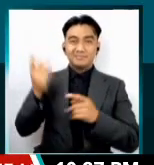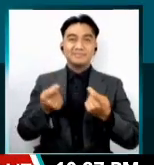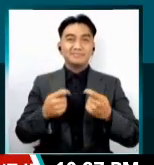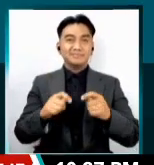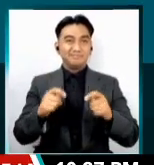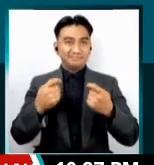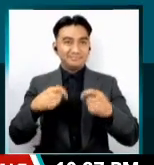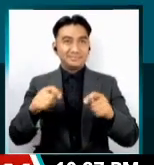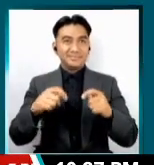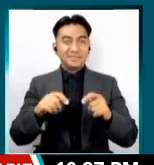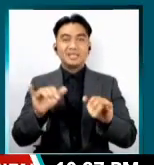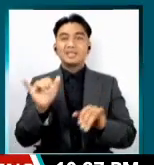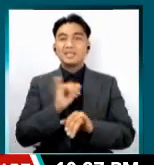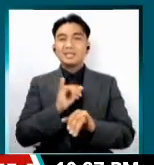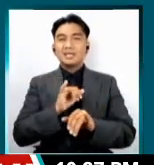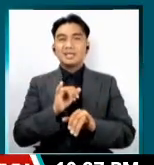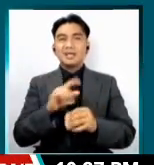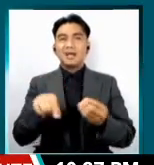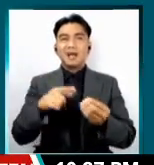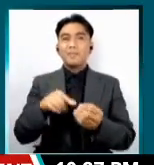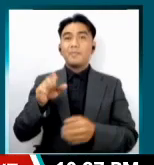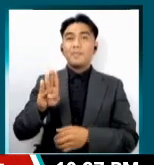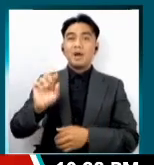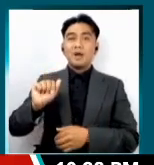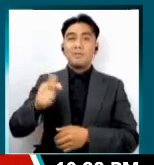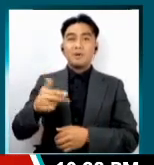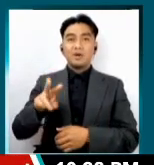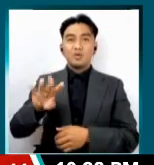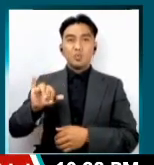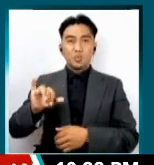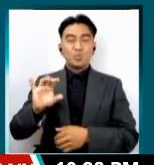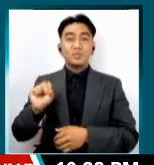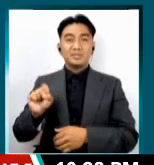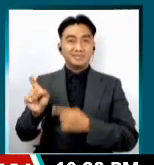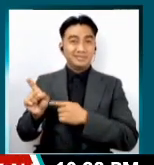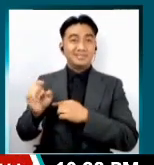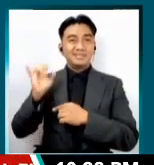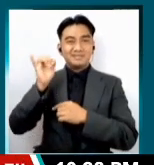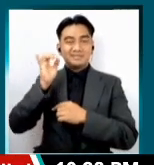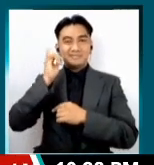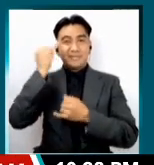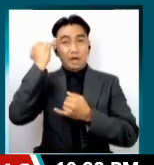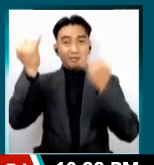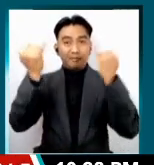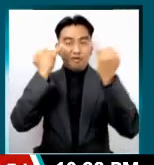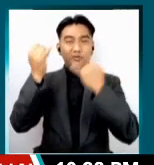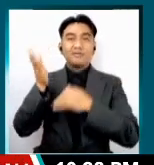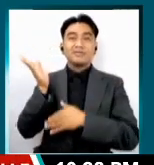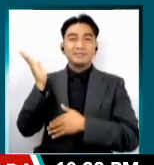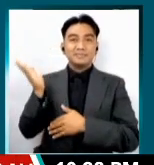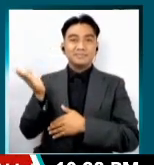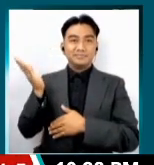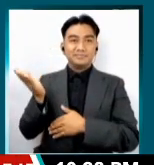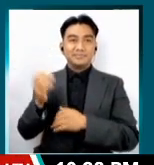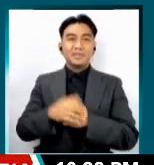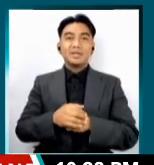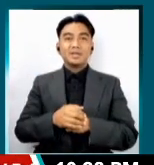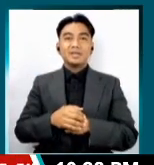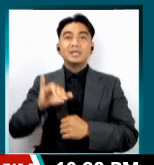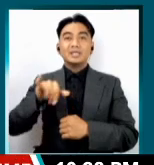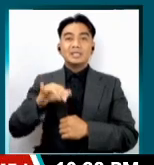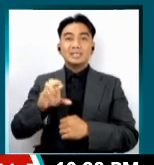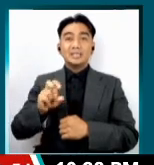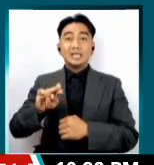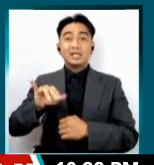ng Bagwis Microwind Turbine Prototype na dinevelop ni Manufacturing Engineering graduate Jeremy De Leon. Ang